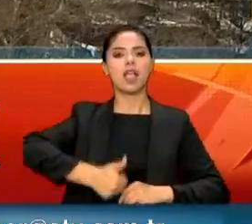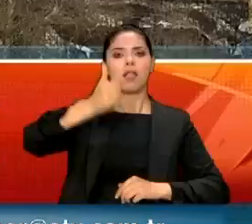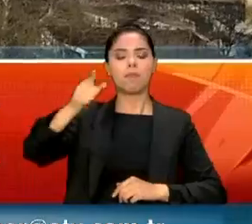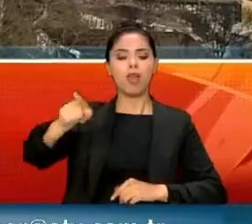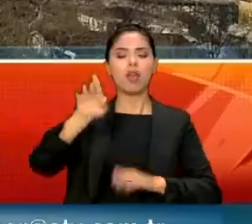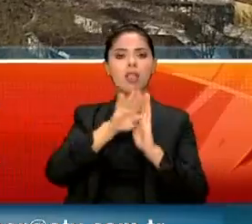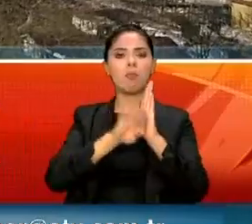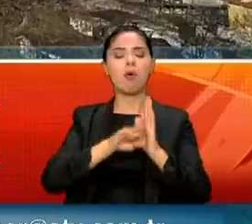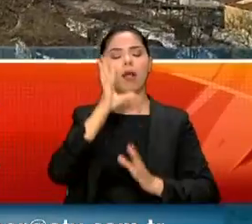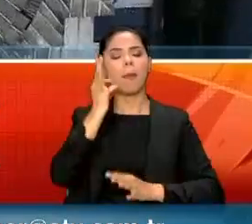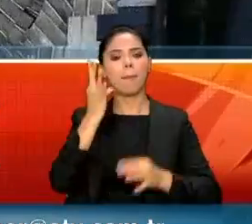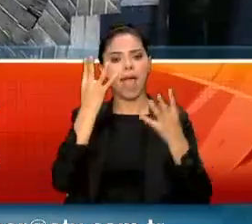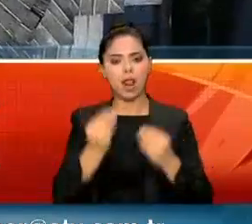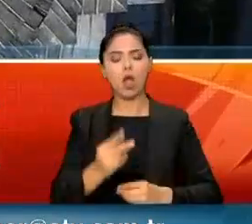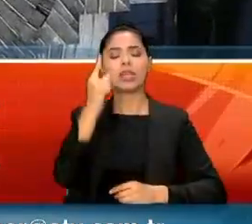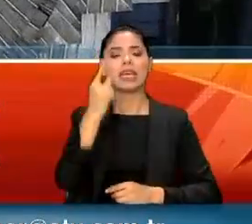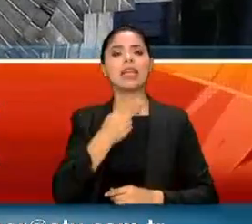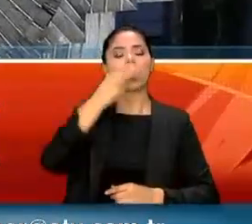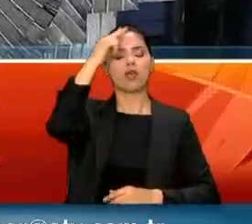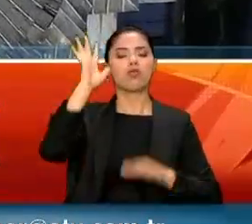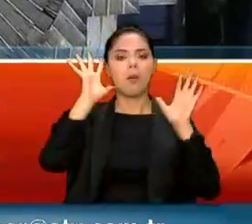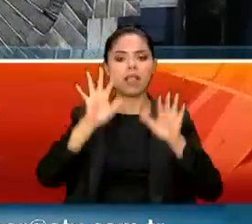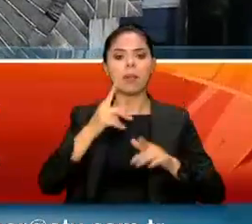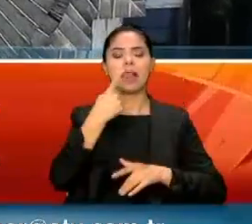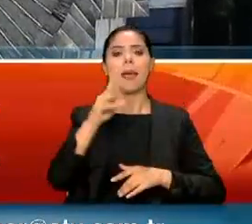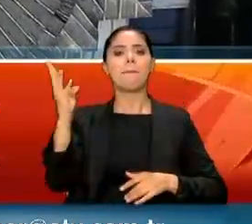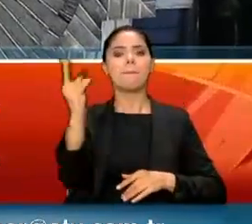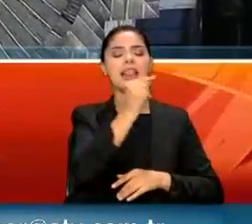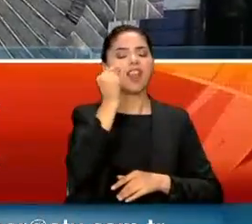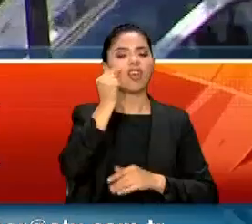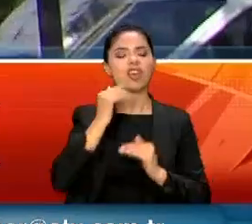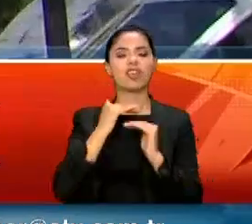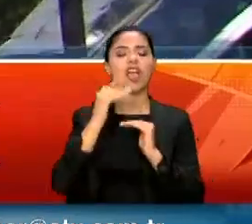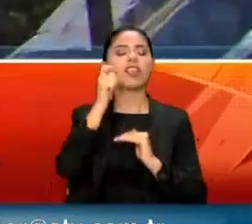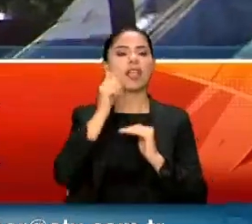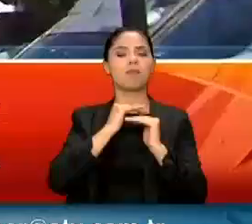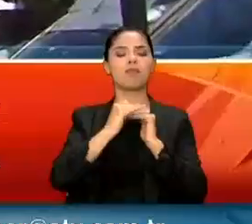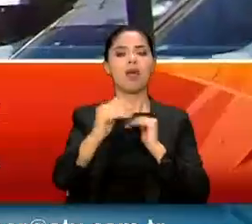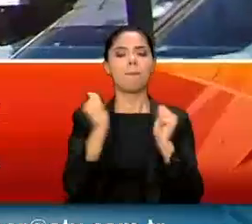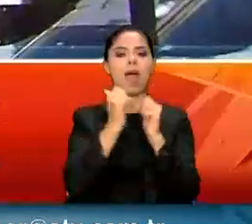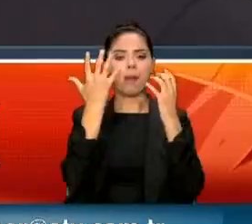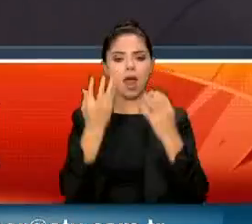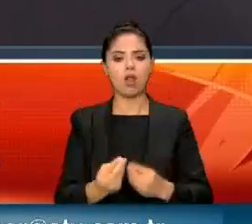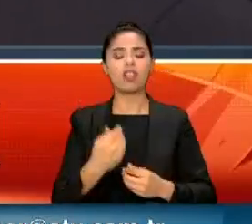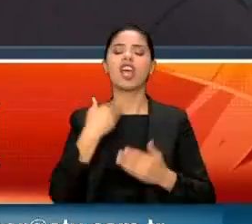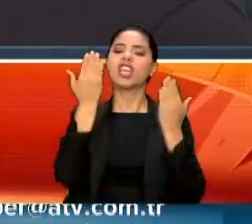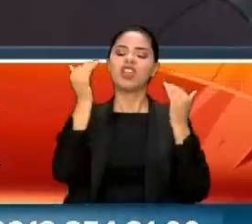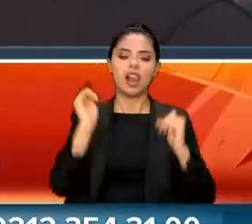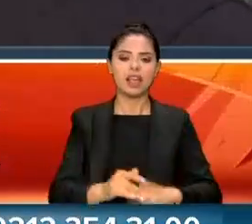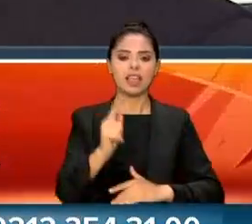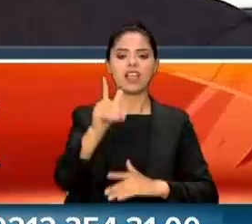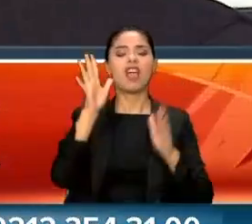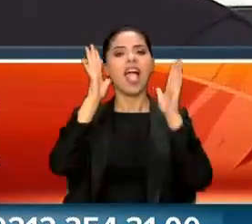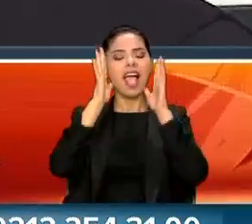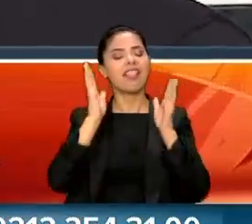Başkanlığı'nın programı netleşti. İlk cuma namazı binlerce kişilik bir cemaatle kılınacak. İnşallah geleceğiz cuma günü. İnşallah ezanlar